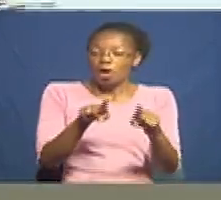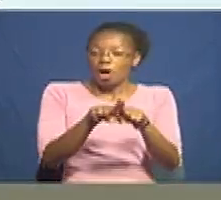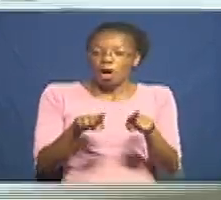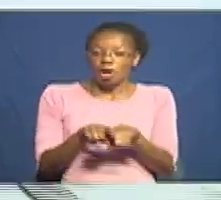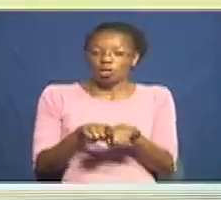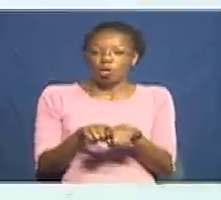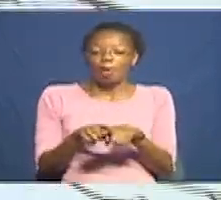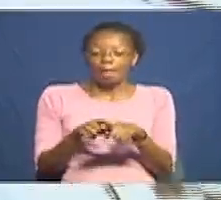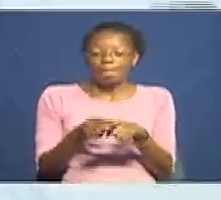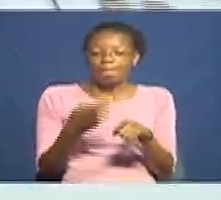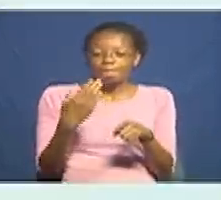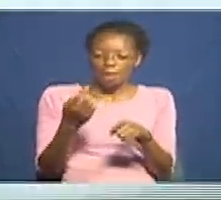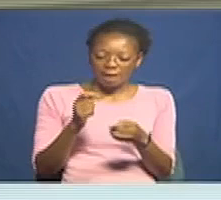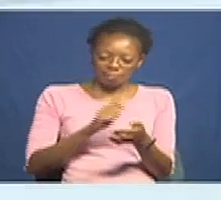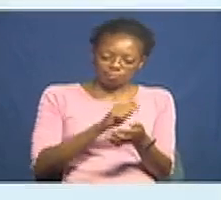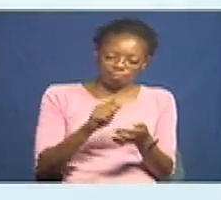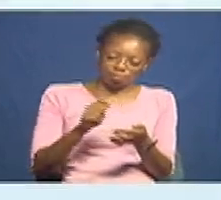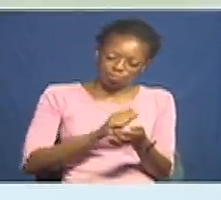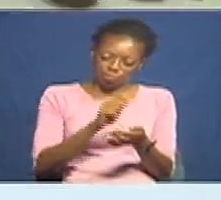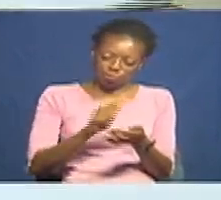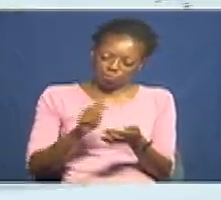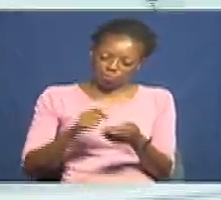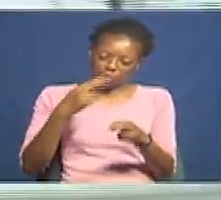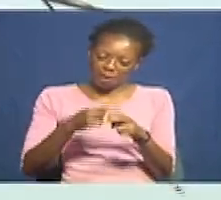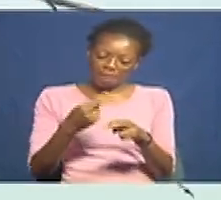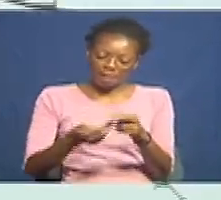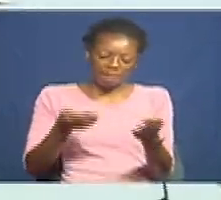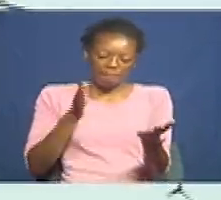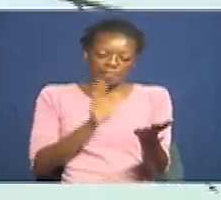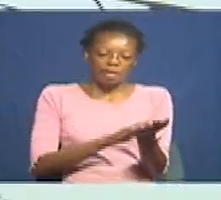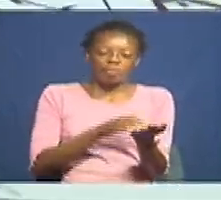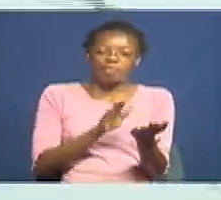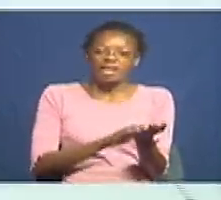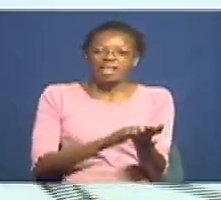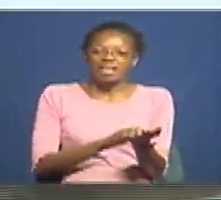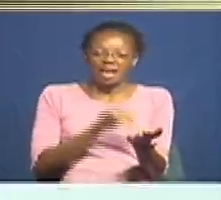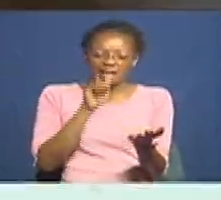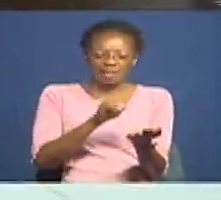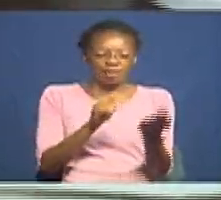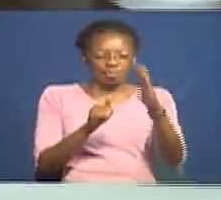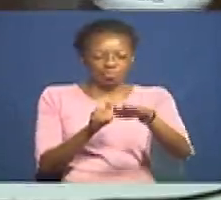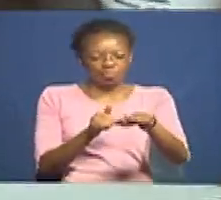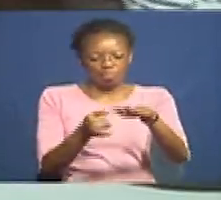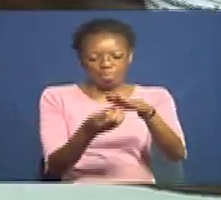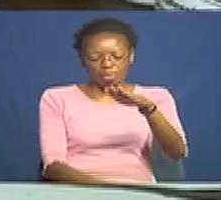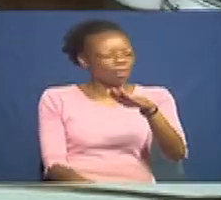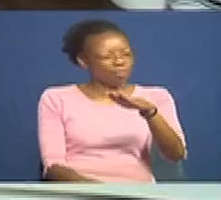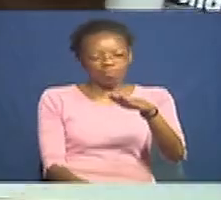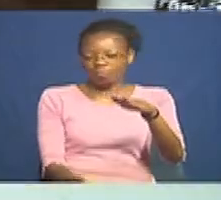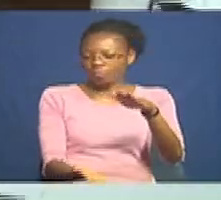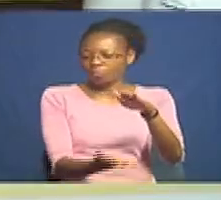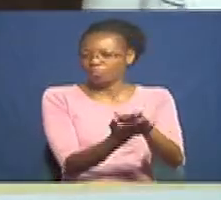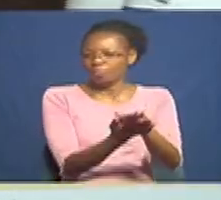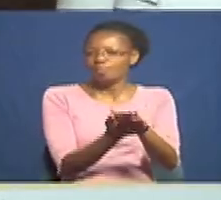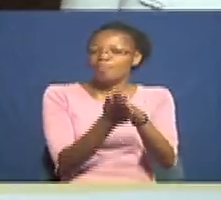pale. Alafu sasa hii kuna hii glue ya mti ambayo inaitwa gum